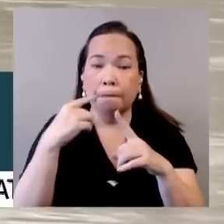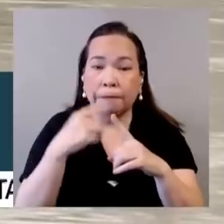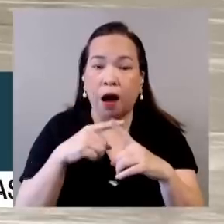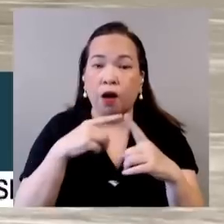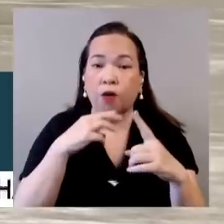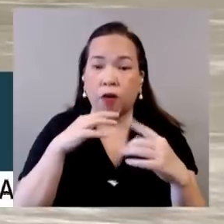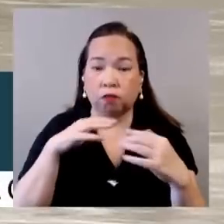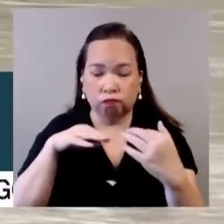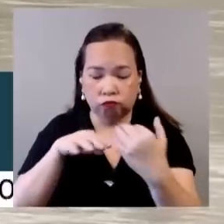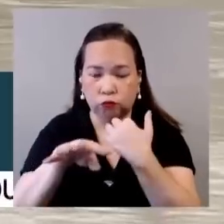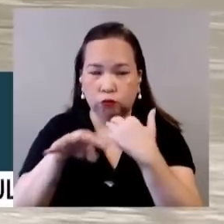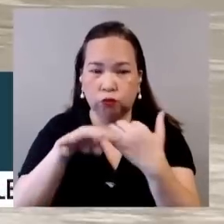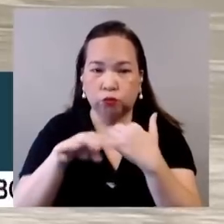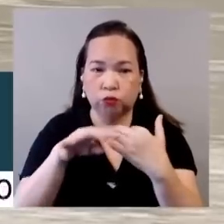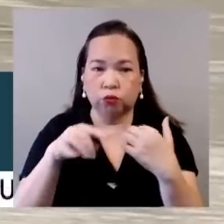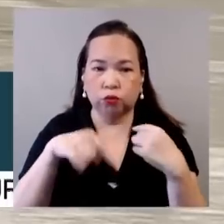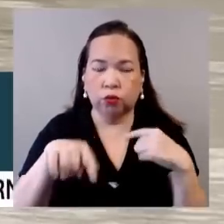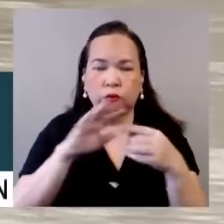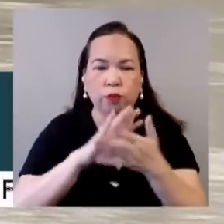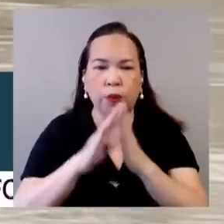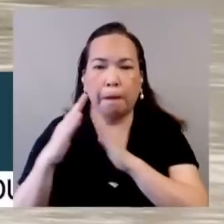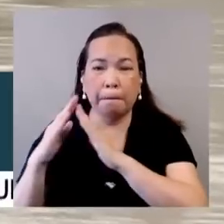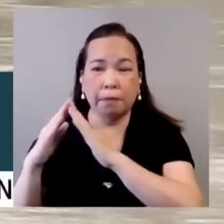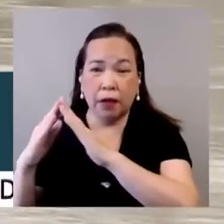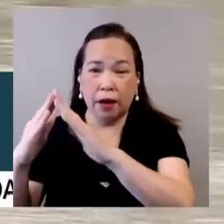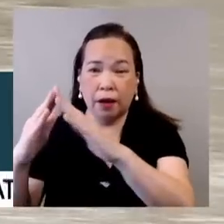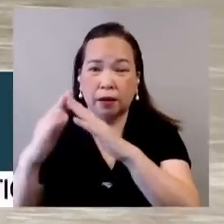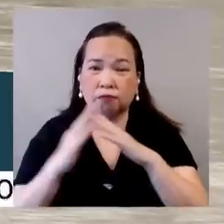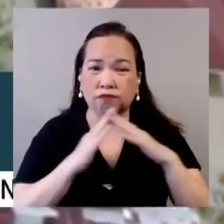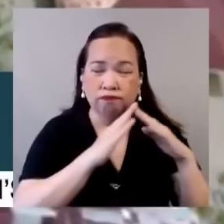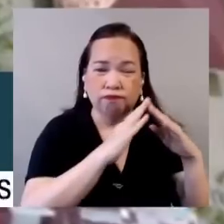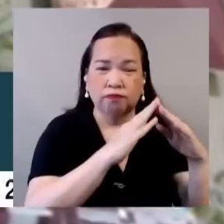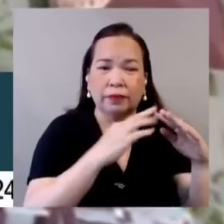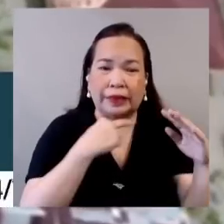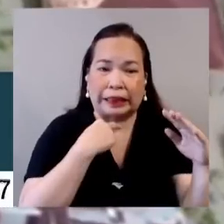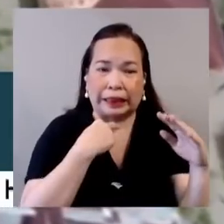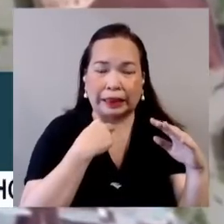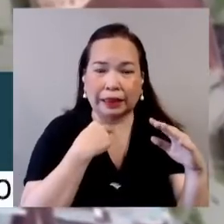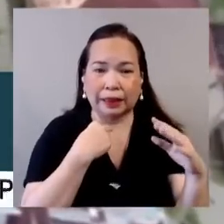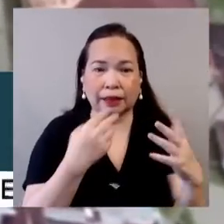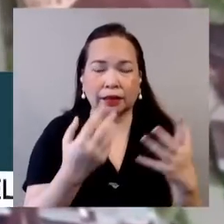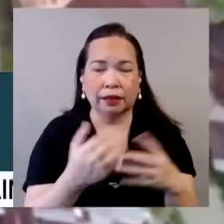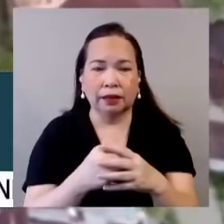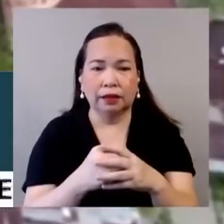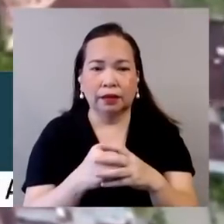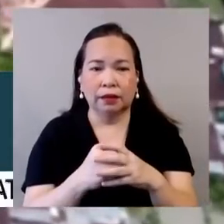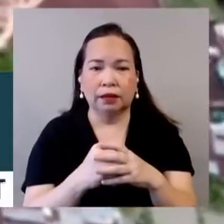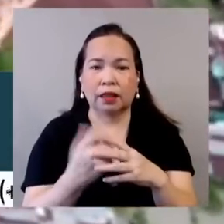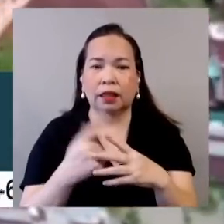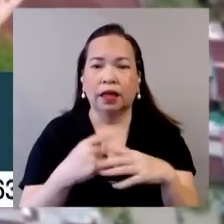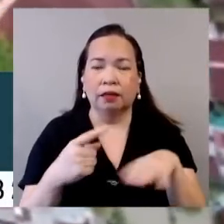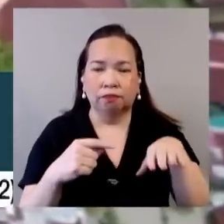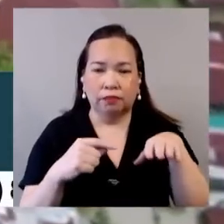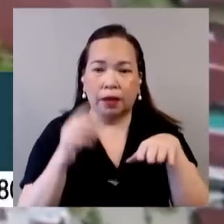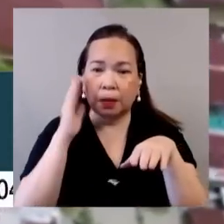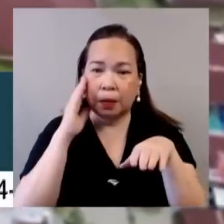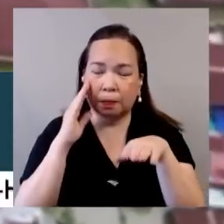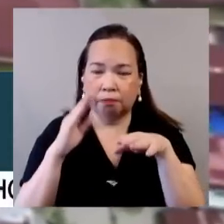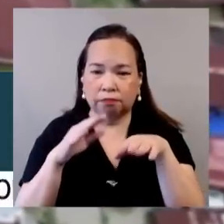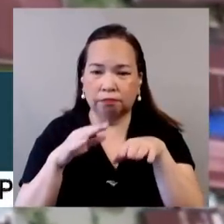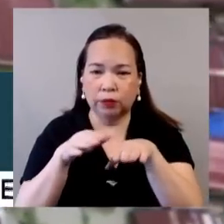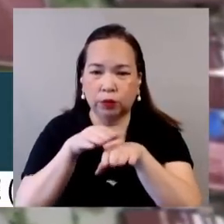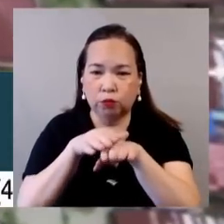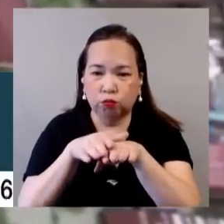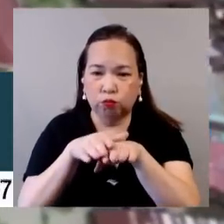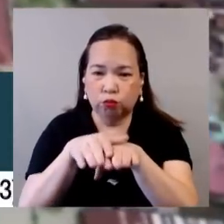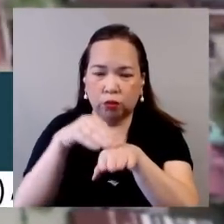ay naging residential area na, and then yung mga drainage po ay maaring barado